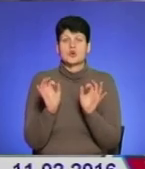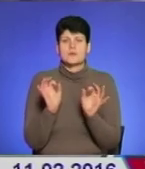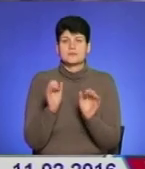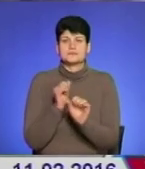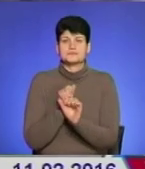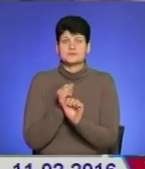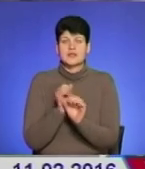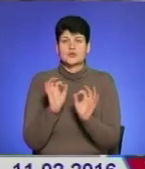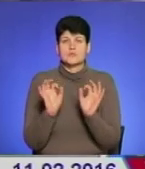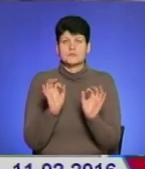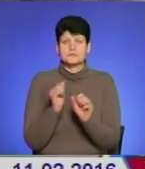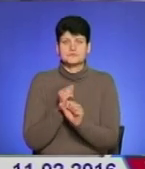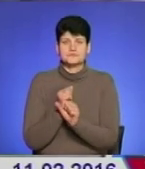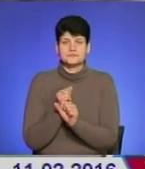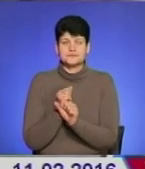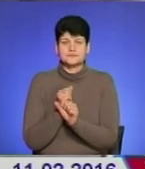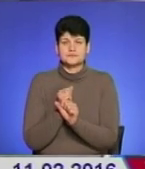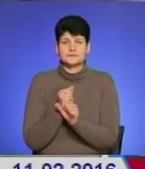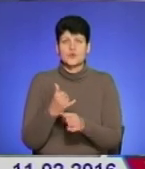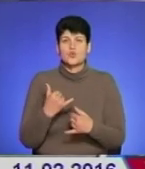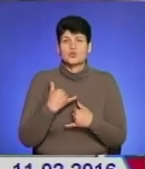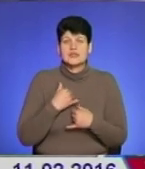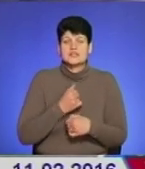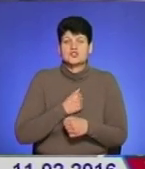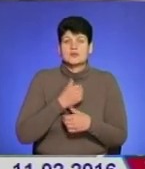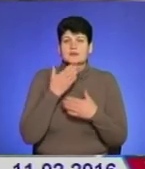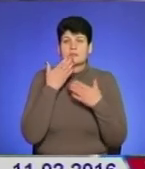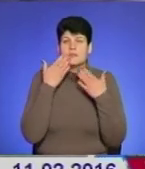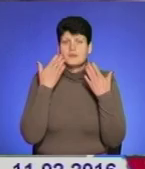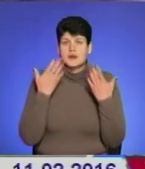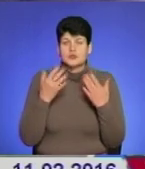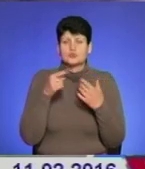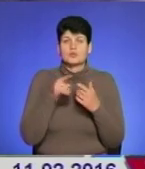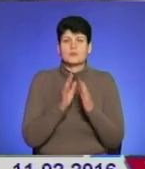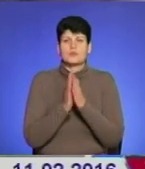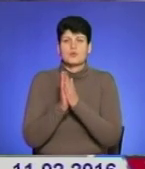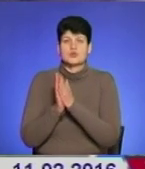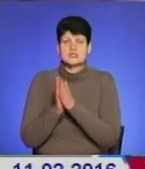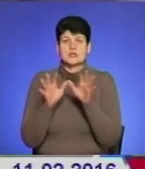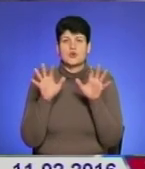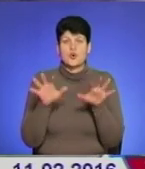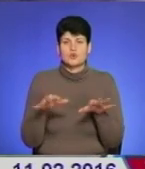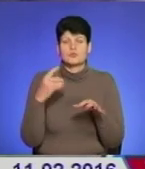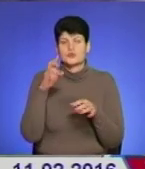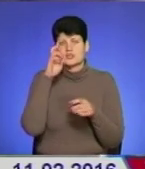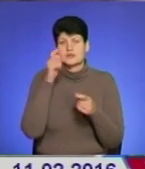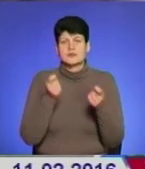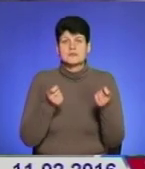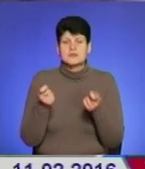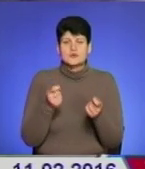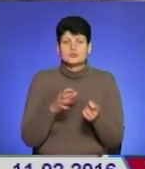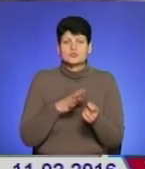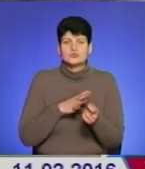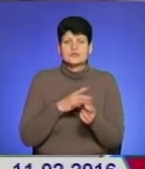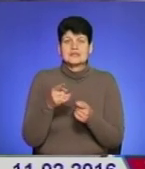функціонування, нормальної роботи в нас, на жаль, немає. Тому ми попросили голову обласної адміністрації, щоб він побував